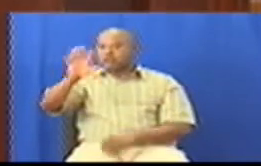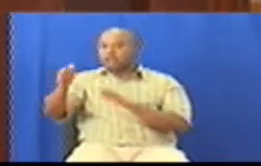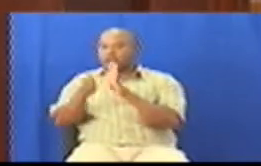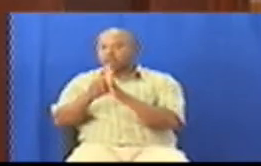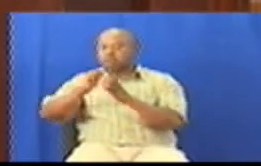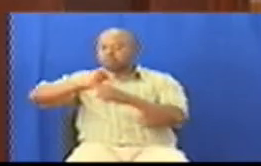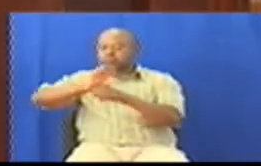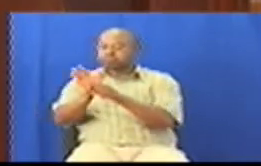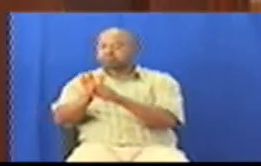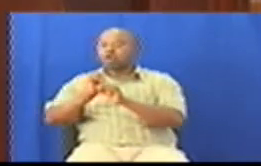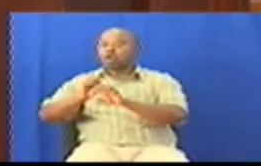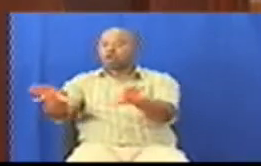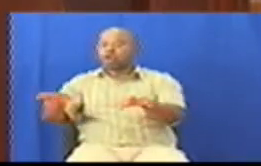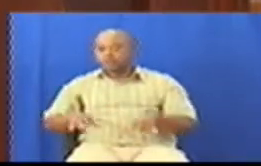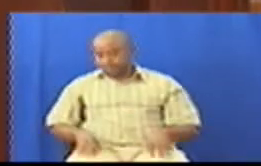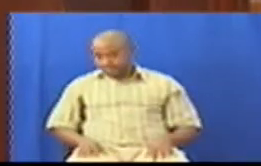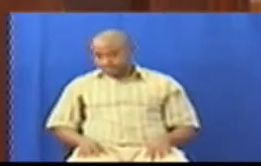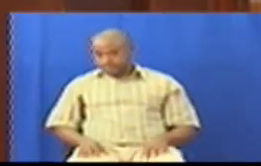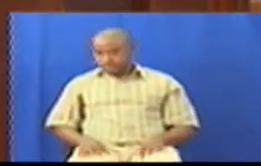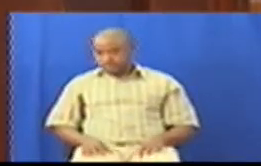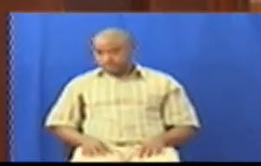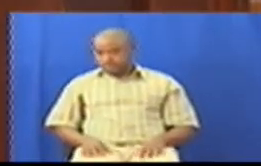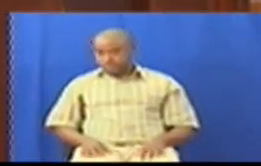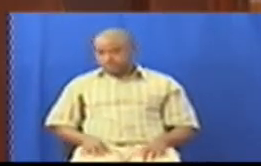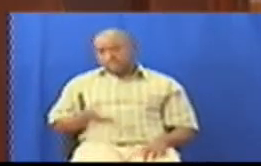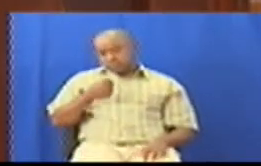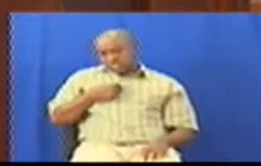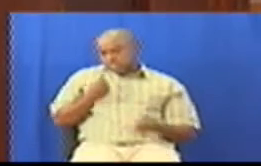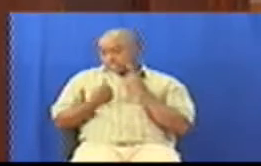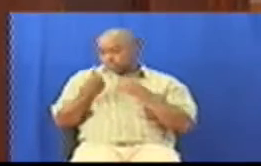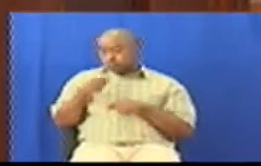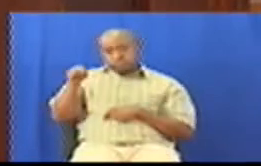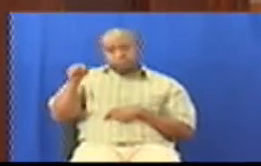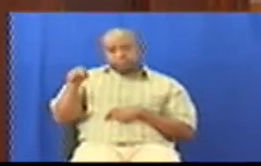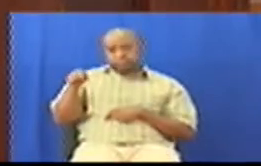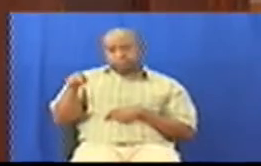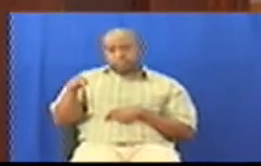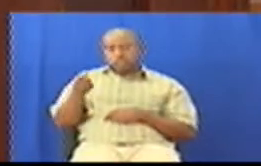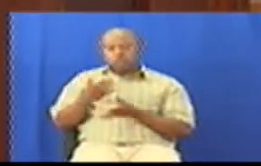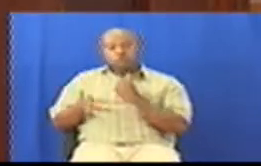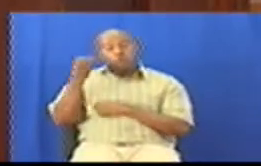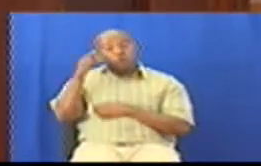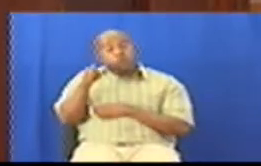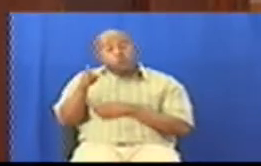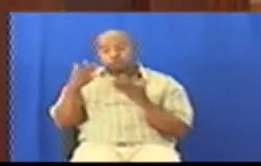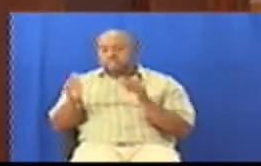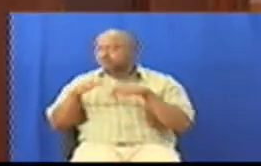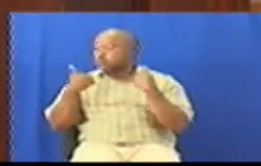nitajikita hapo hapo mwanzo mpaka mwisho, kwa sababu ugonjwa huu unatesa dunia.